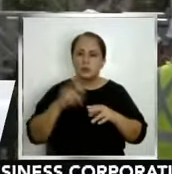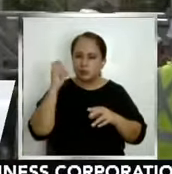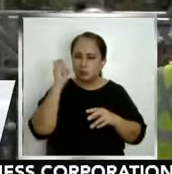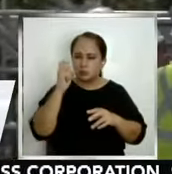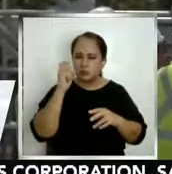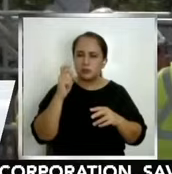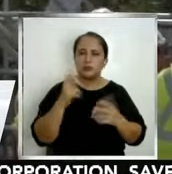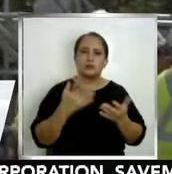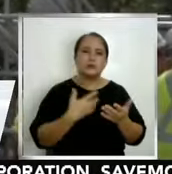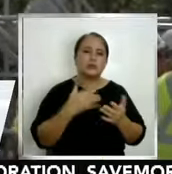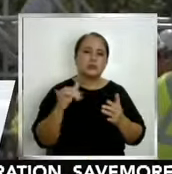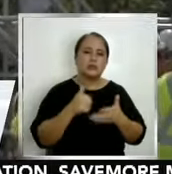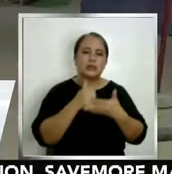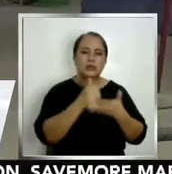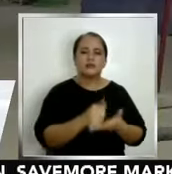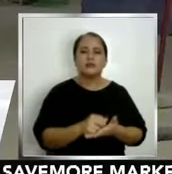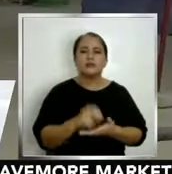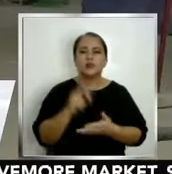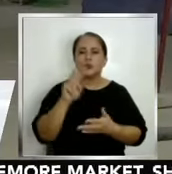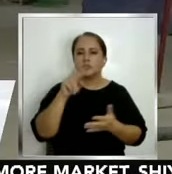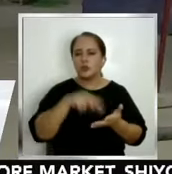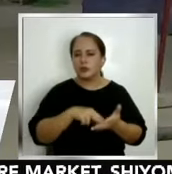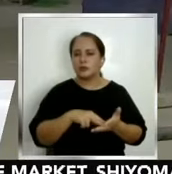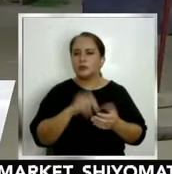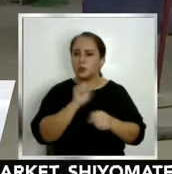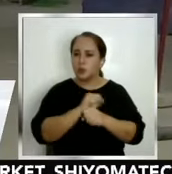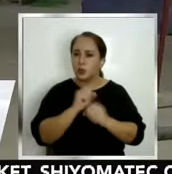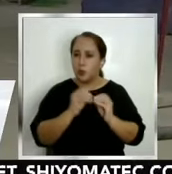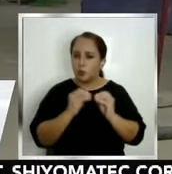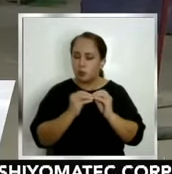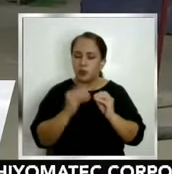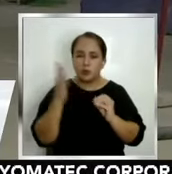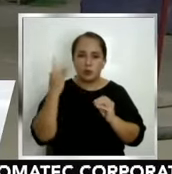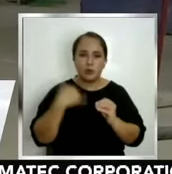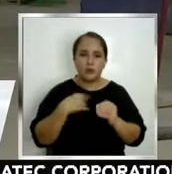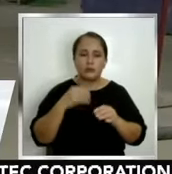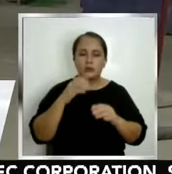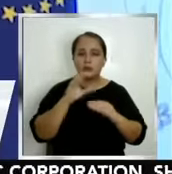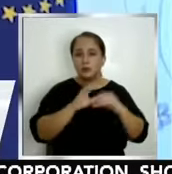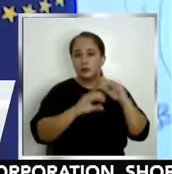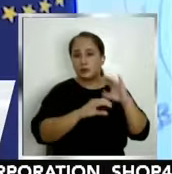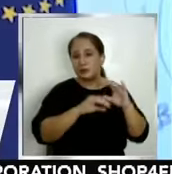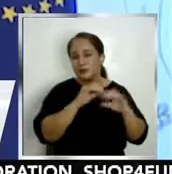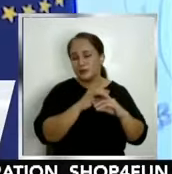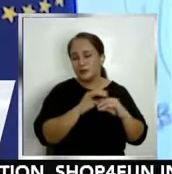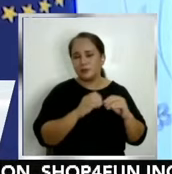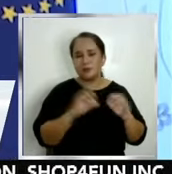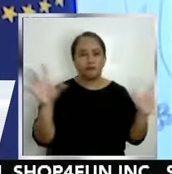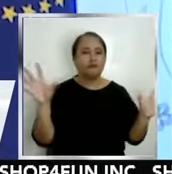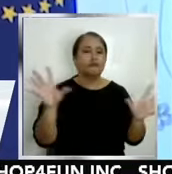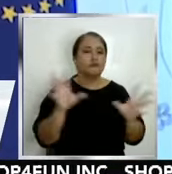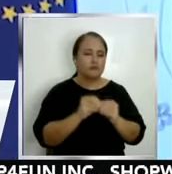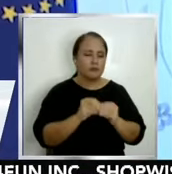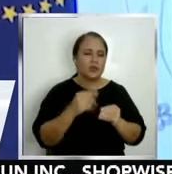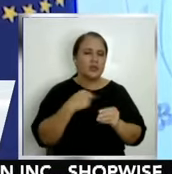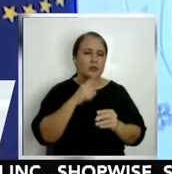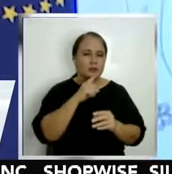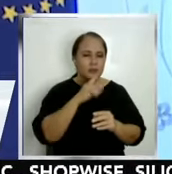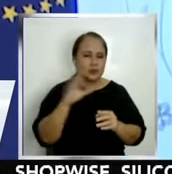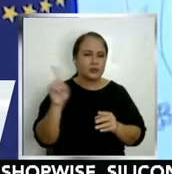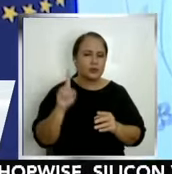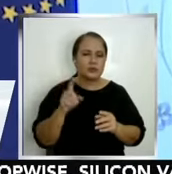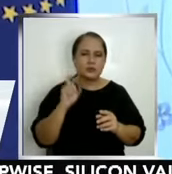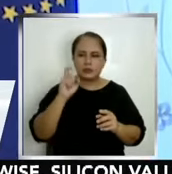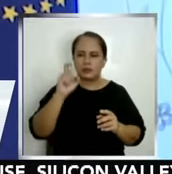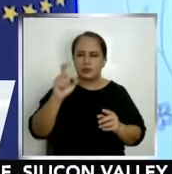ito ng 2,000 trabaho o higit pa, lalo na sa panahon ng construction nito. All in all, it promises speedier transactions,